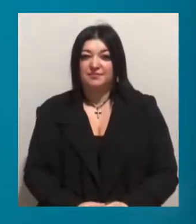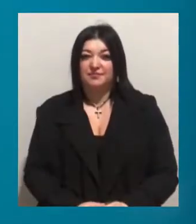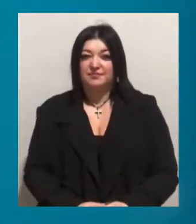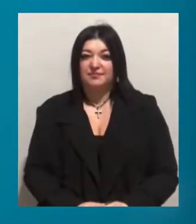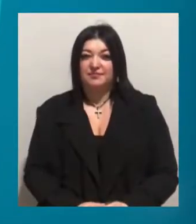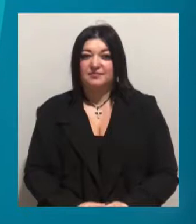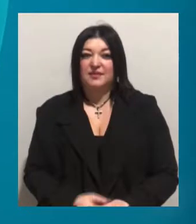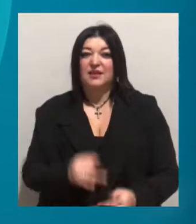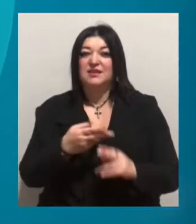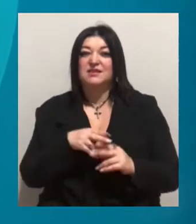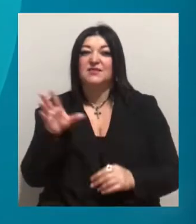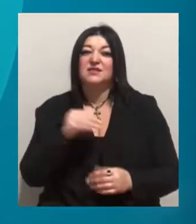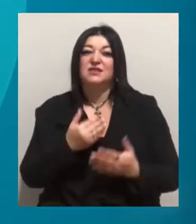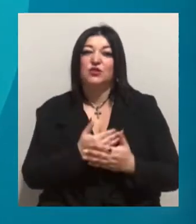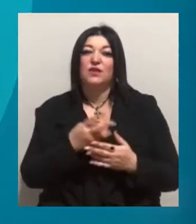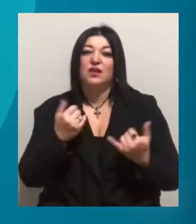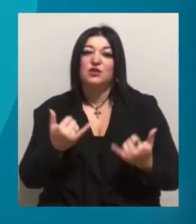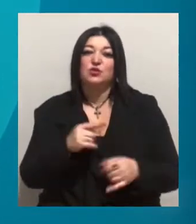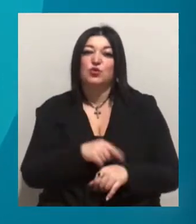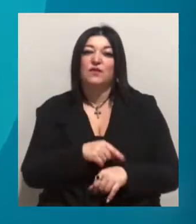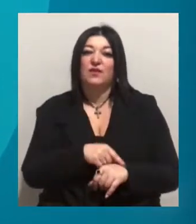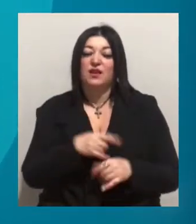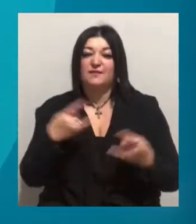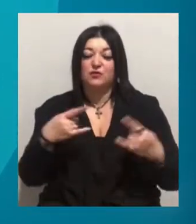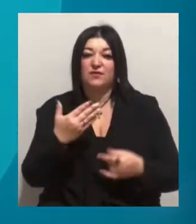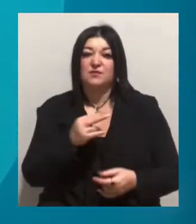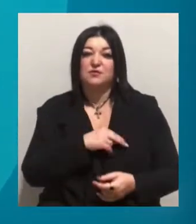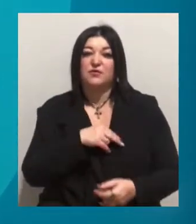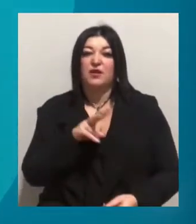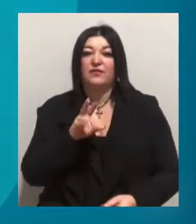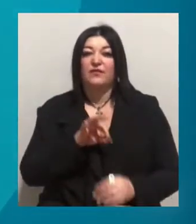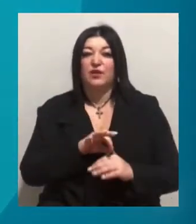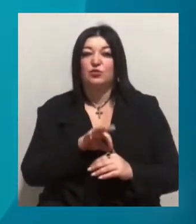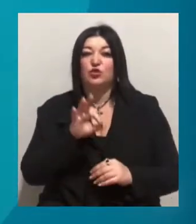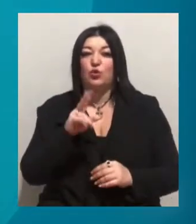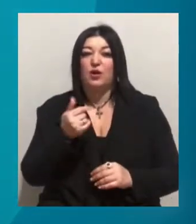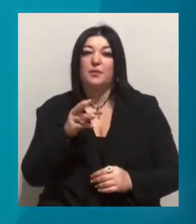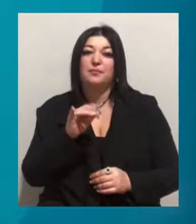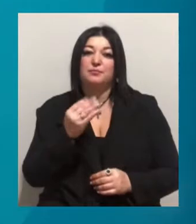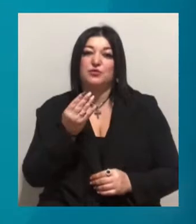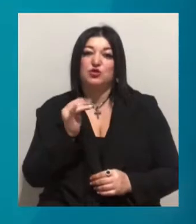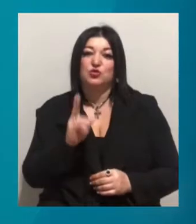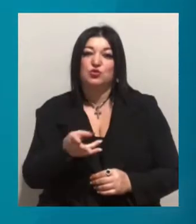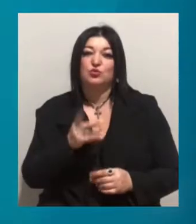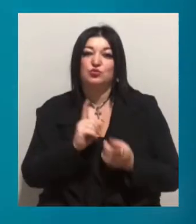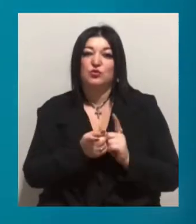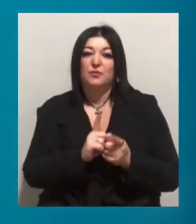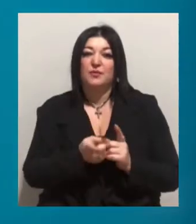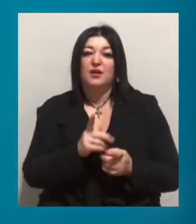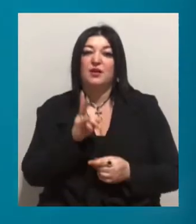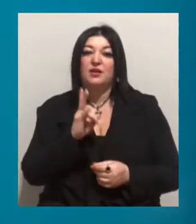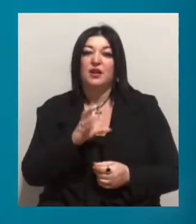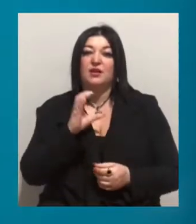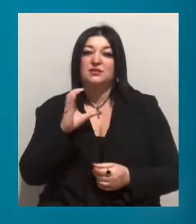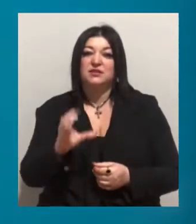І це всі новини на цю хвилину. В студії для вас працювала ведуча Ольга Міщук. Сурдопереклад Наталя